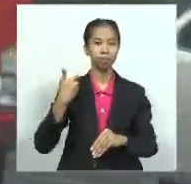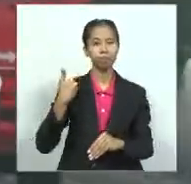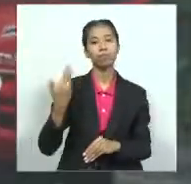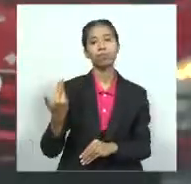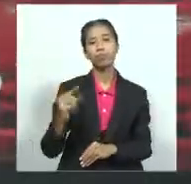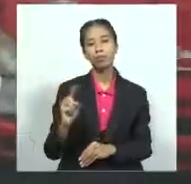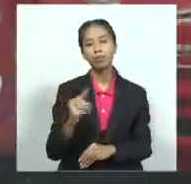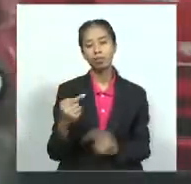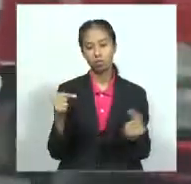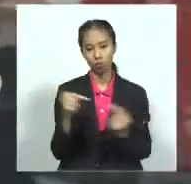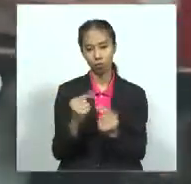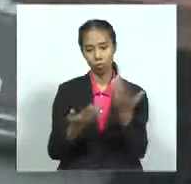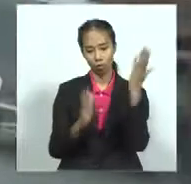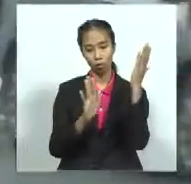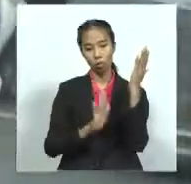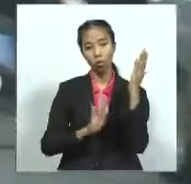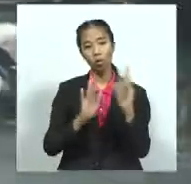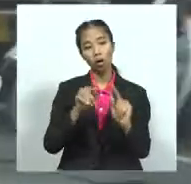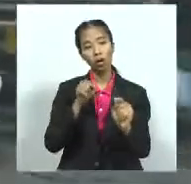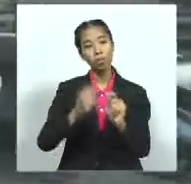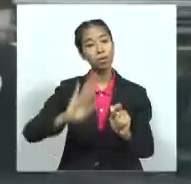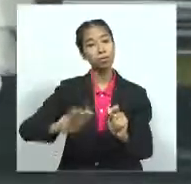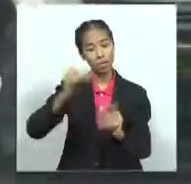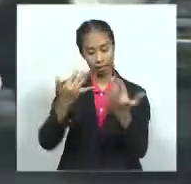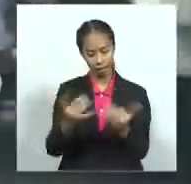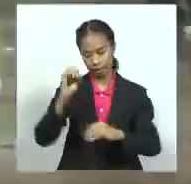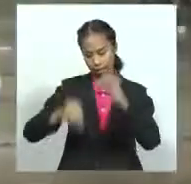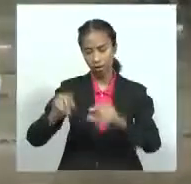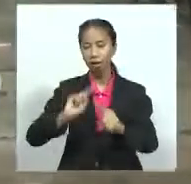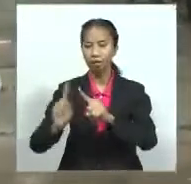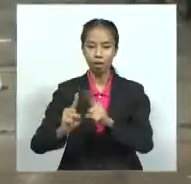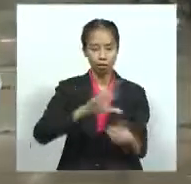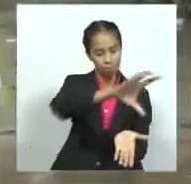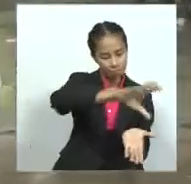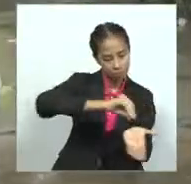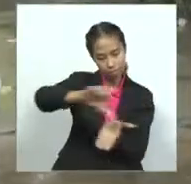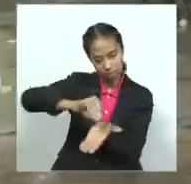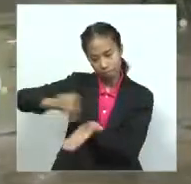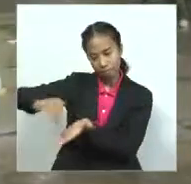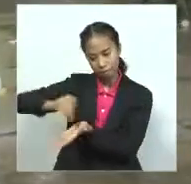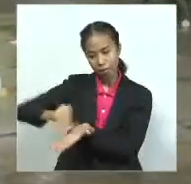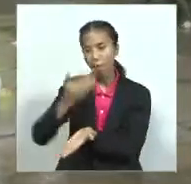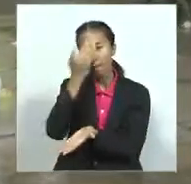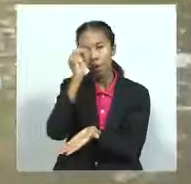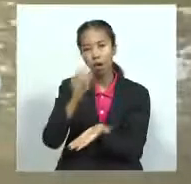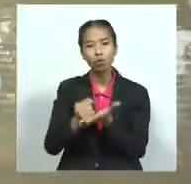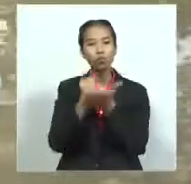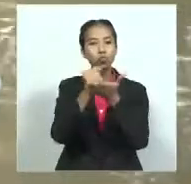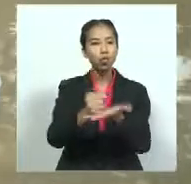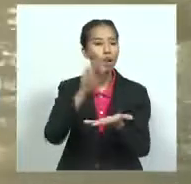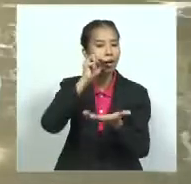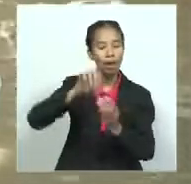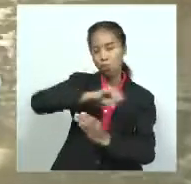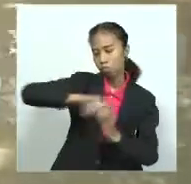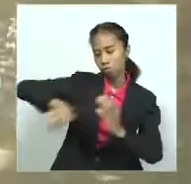บาลค่ะทางเทศบาลนครศรีธรรมราชเก็บขยะค่ะที่ติดตามท่อระบายน้ำต่างๆเพื่อให้การระบายน้ำได้สะดวก